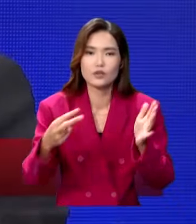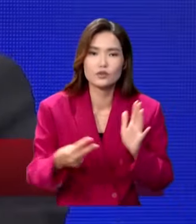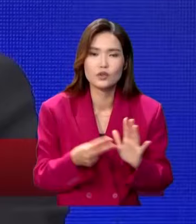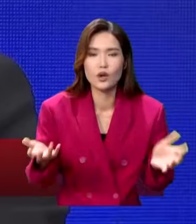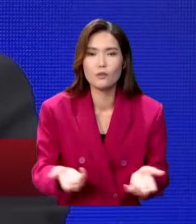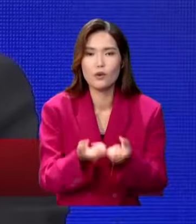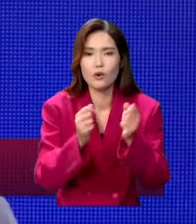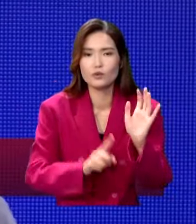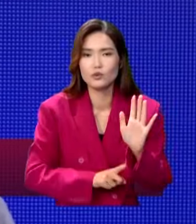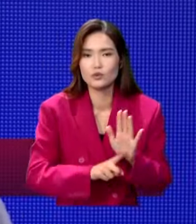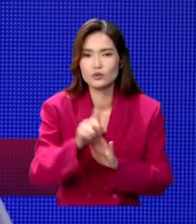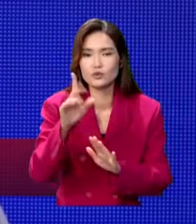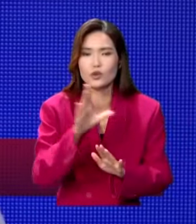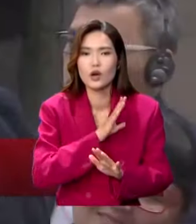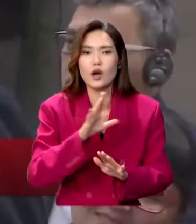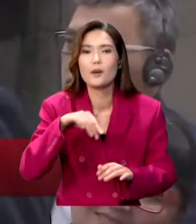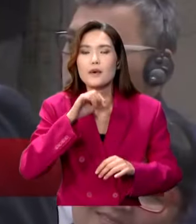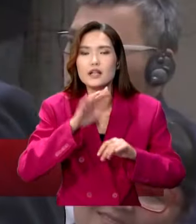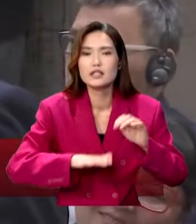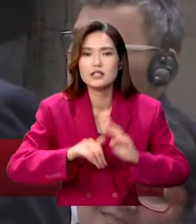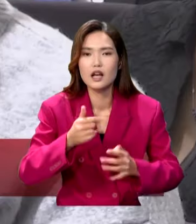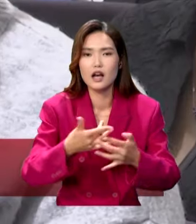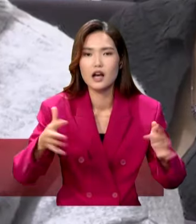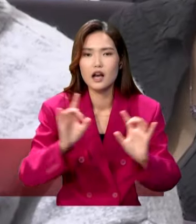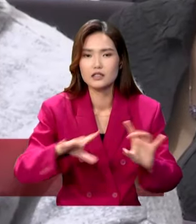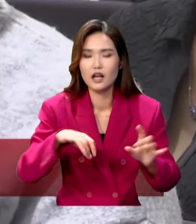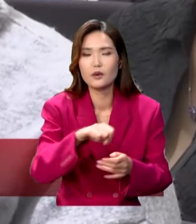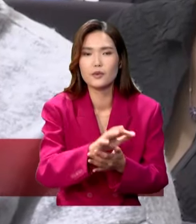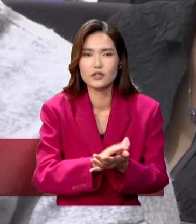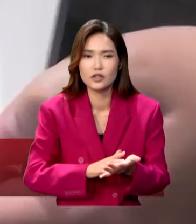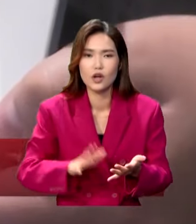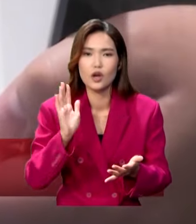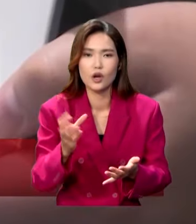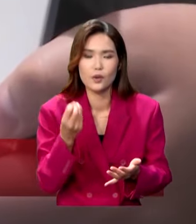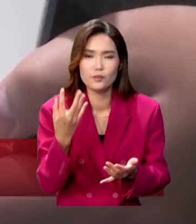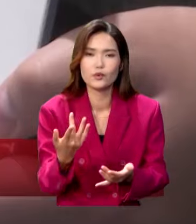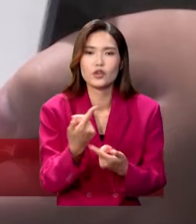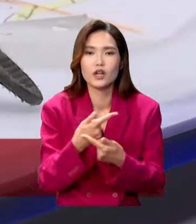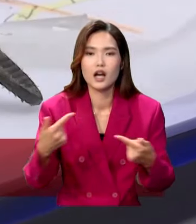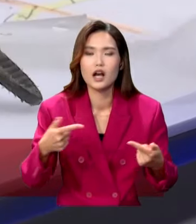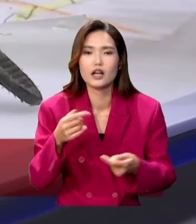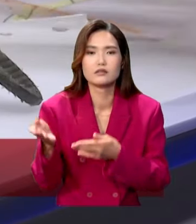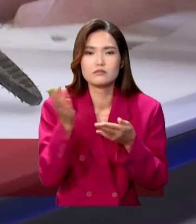іске асырылған. Жоба авторлары шетелдік сарапшылардың дәрістері бастамасы әрі қарай жалғасып, алда тағы бірнеше халықаралық